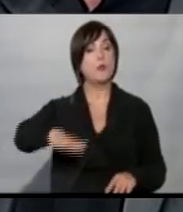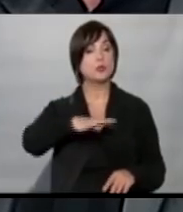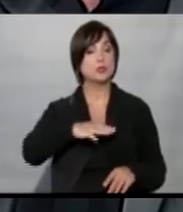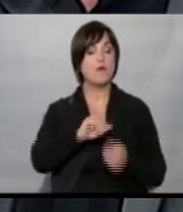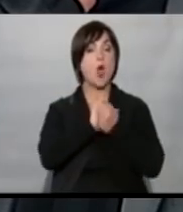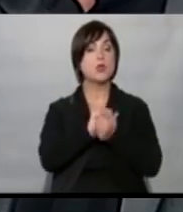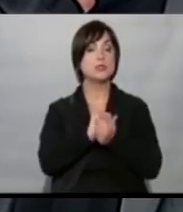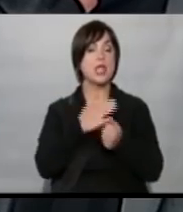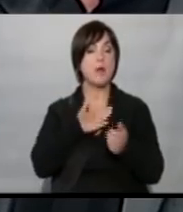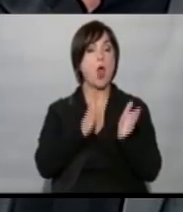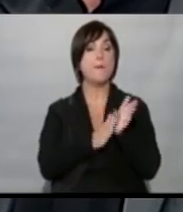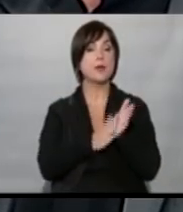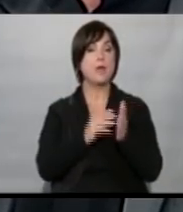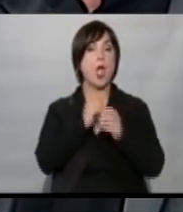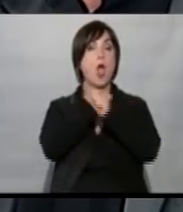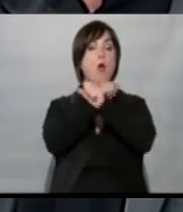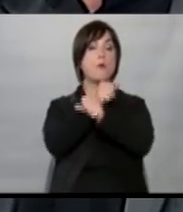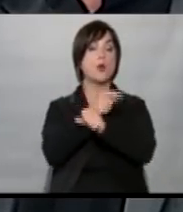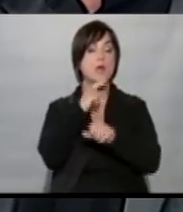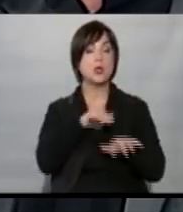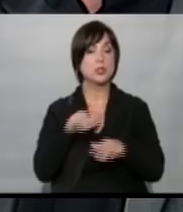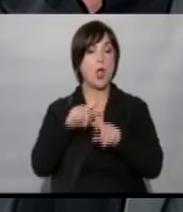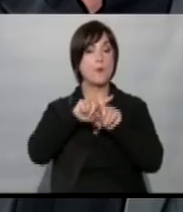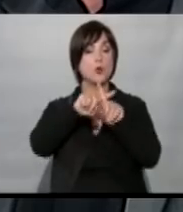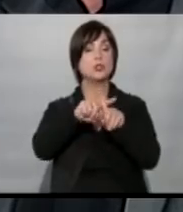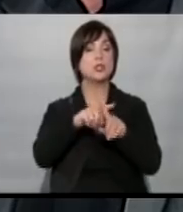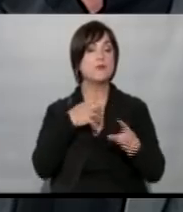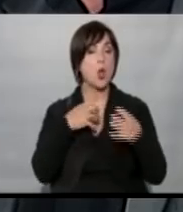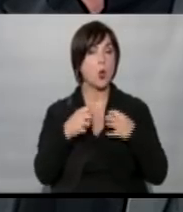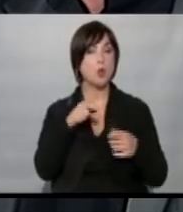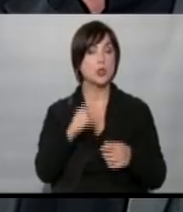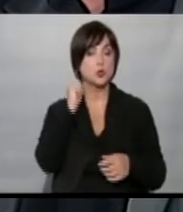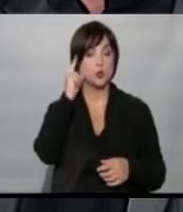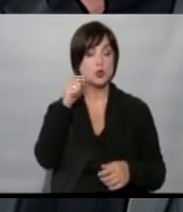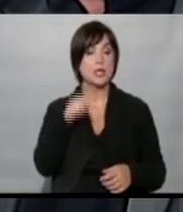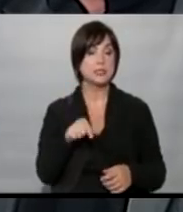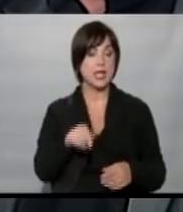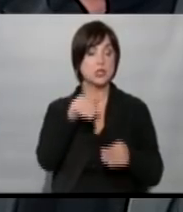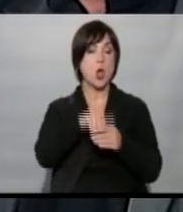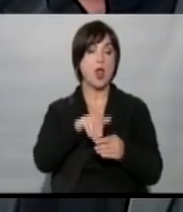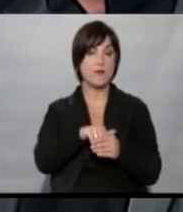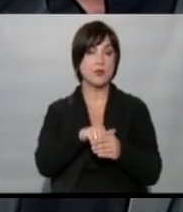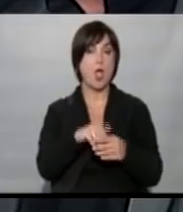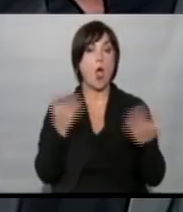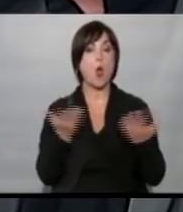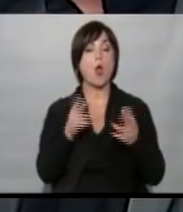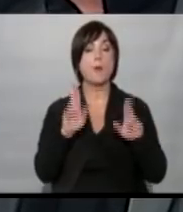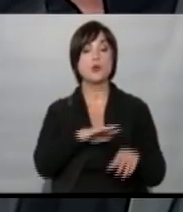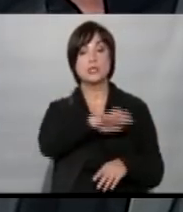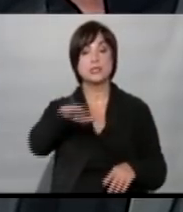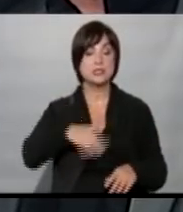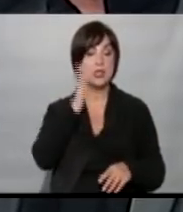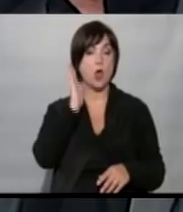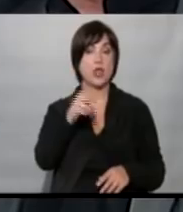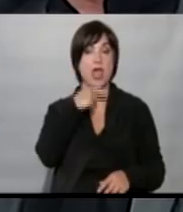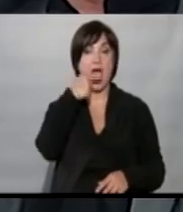во историјата примери кога бојкотот одиграли позитивна улога. Но во случајот сега со референдумот, кога можат сите да излезат